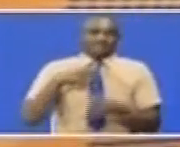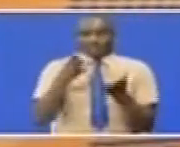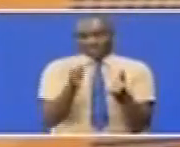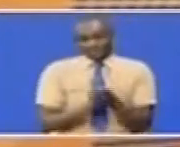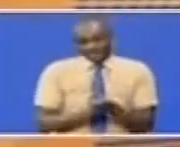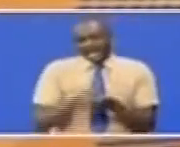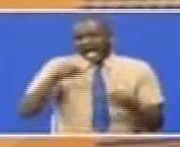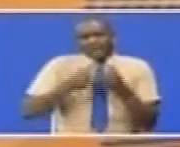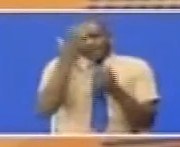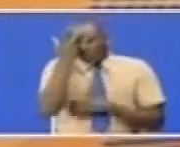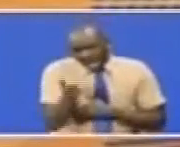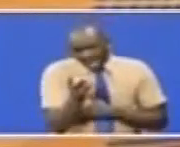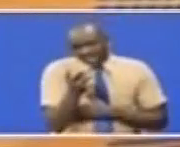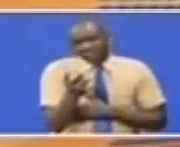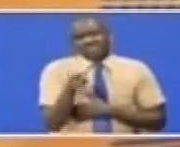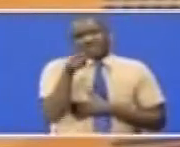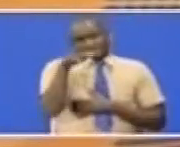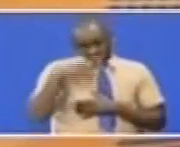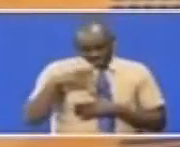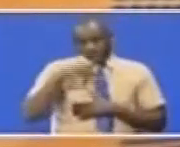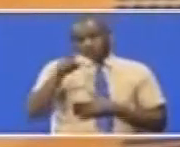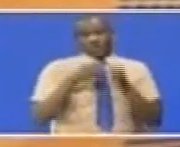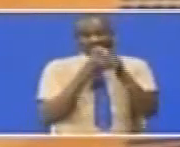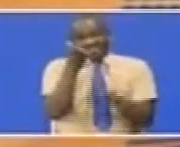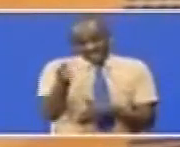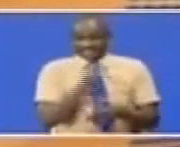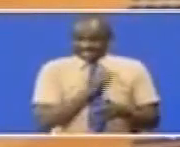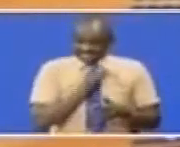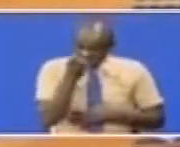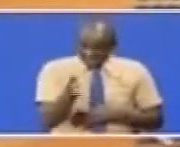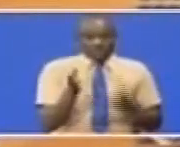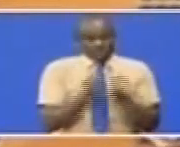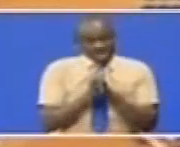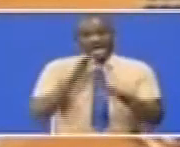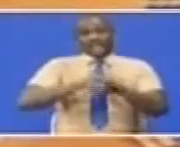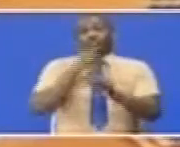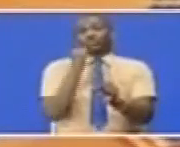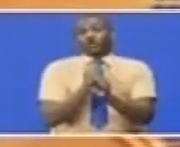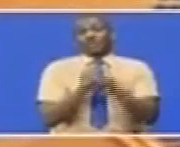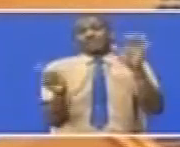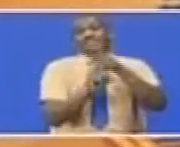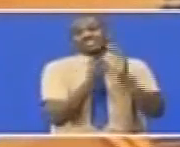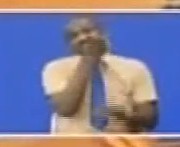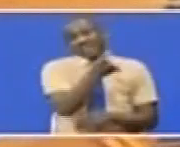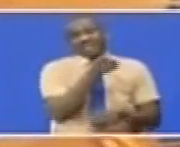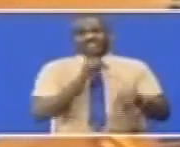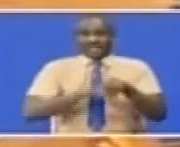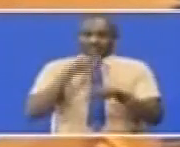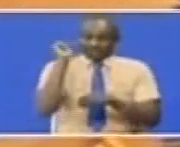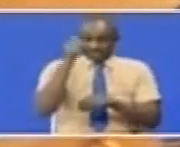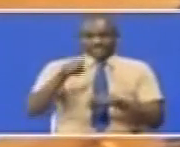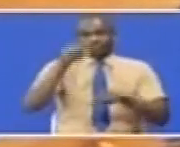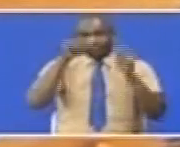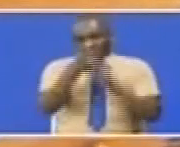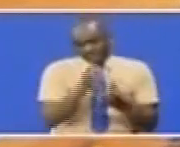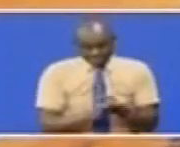ziliachwa wazi, mtazamaji, baada ya waliokuwa viongozi wake kukabidhiwa majukumu katika baraza la mawaziri. Mwanahabari Paul